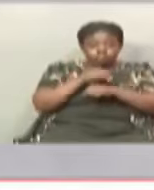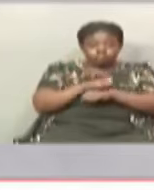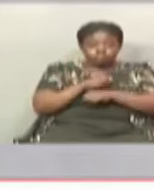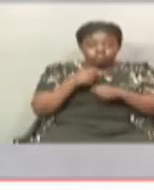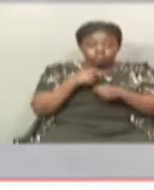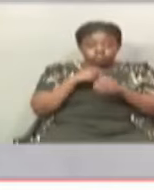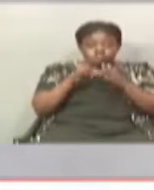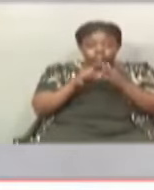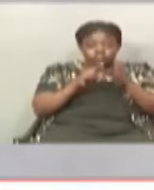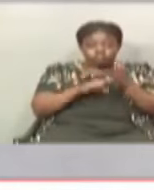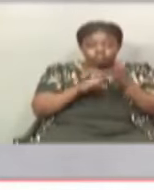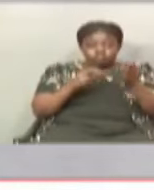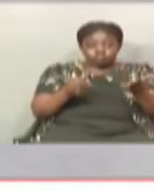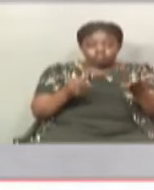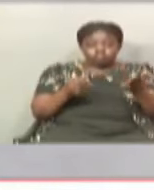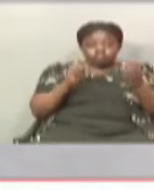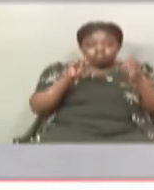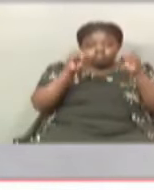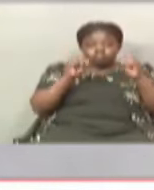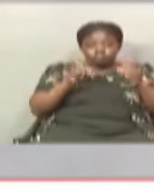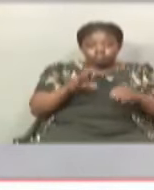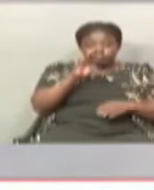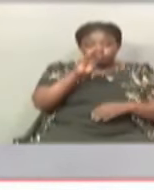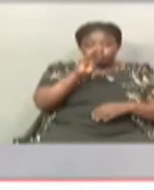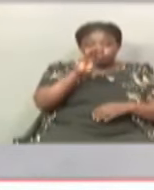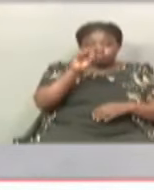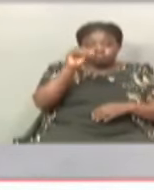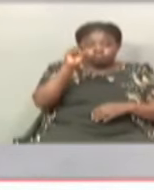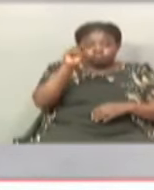it. Naye abasomesa bonna kyaboni